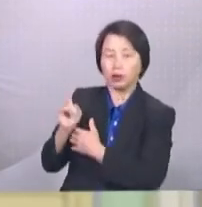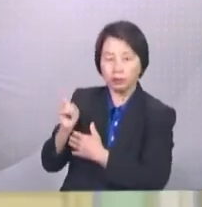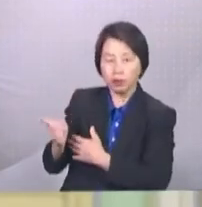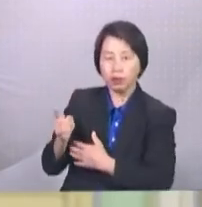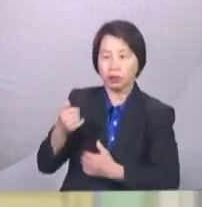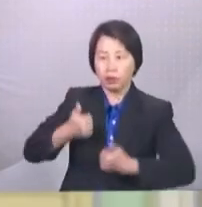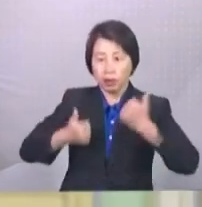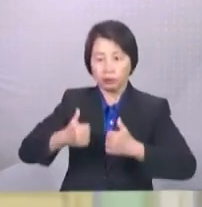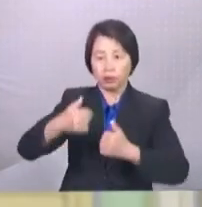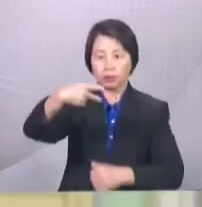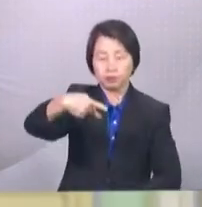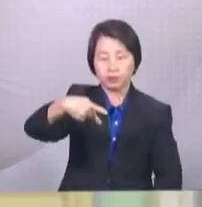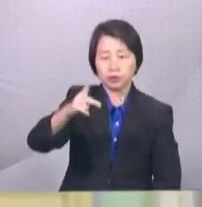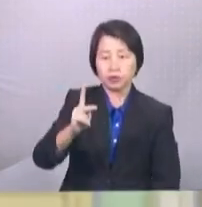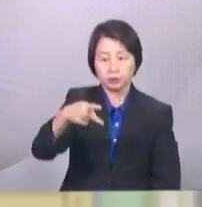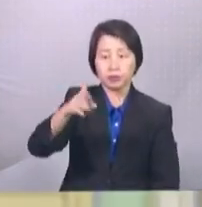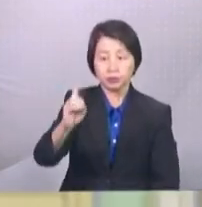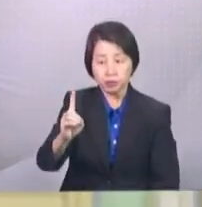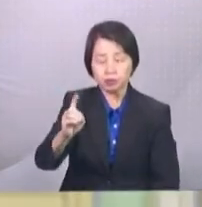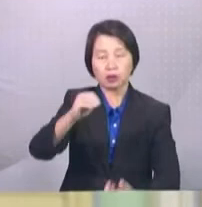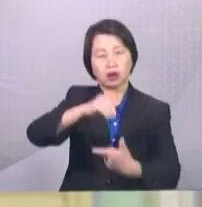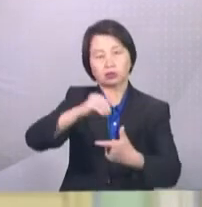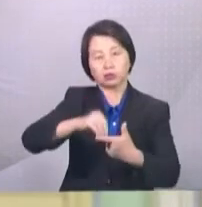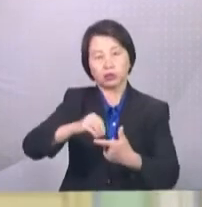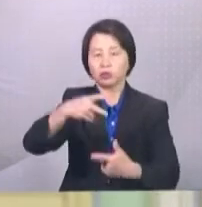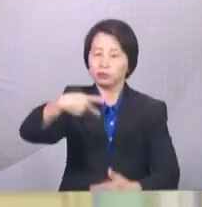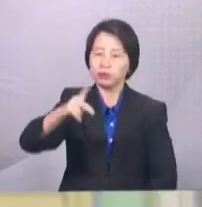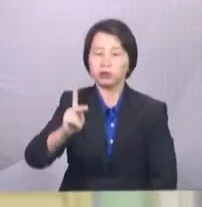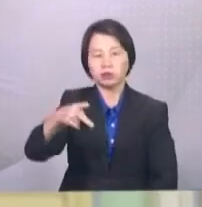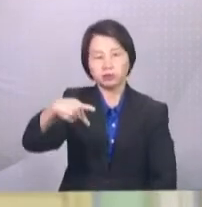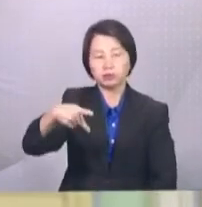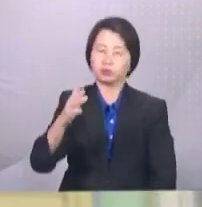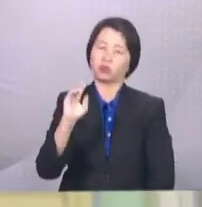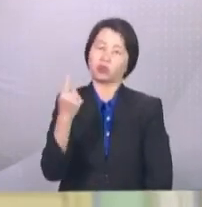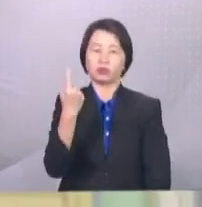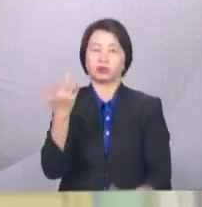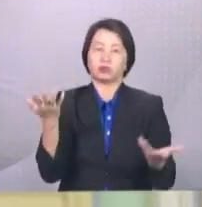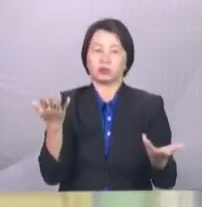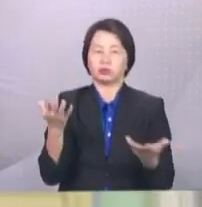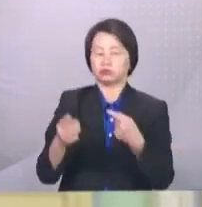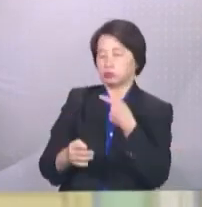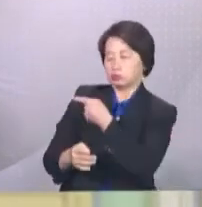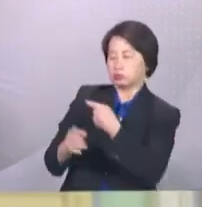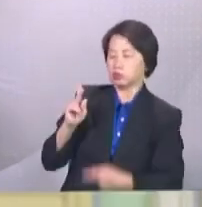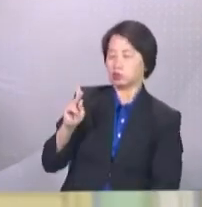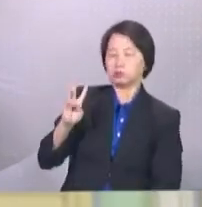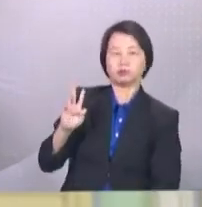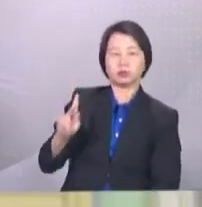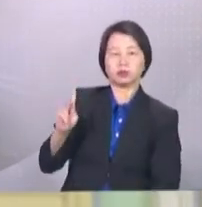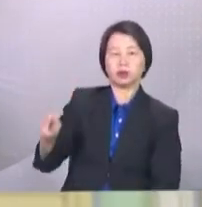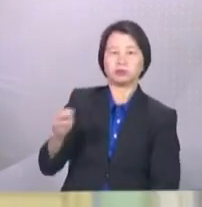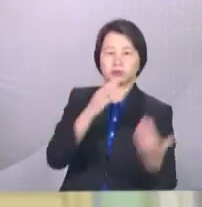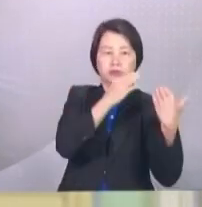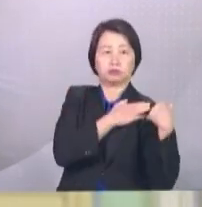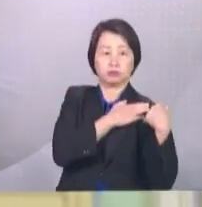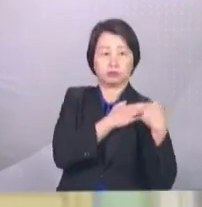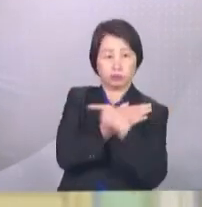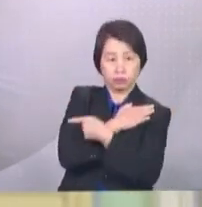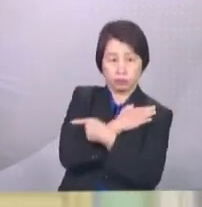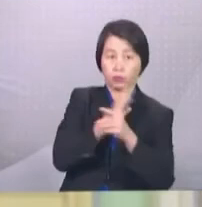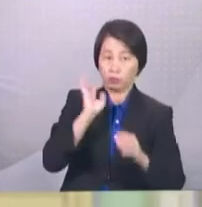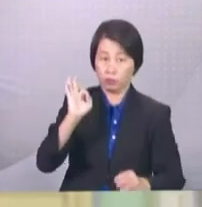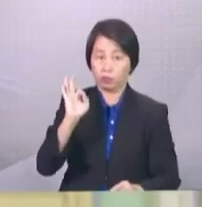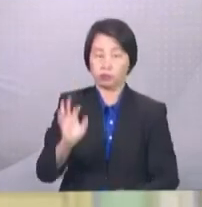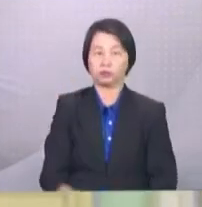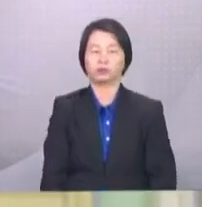ada pickvideo.net makanya itu terserah kepada Kementerian Kesehatan dari segi kehadiran kendaraan yang